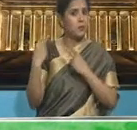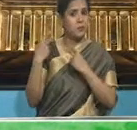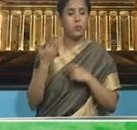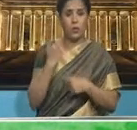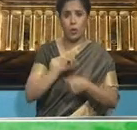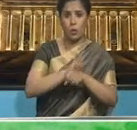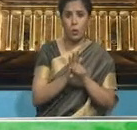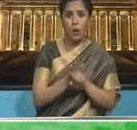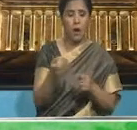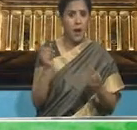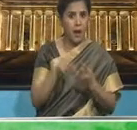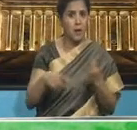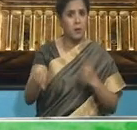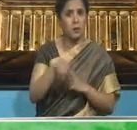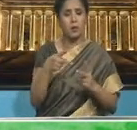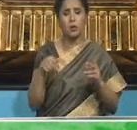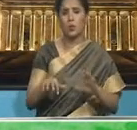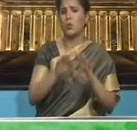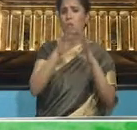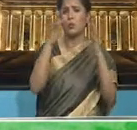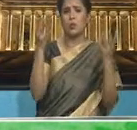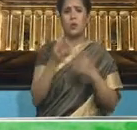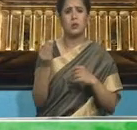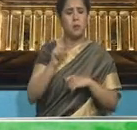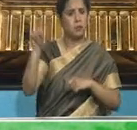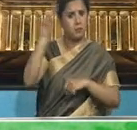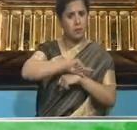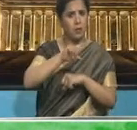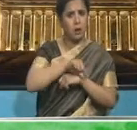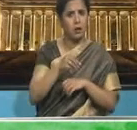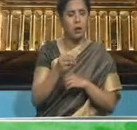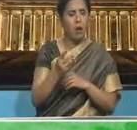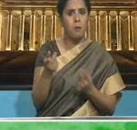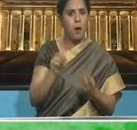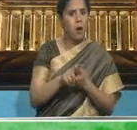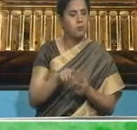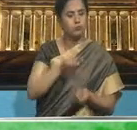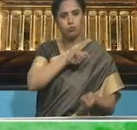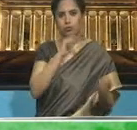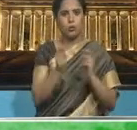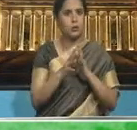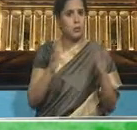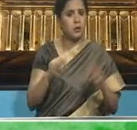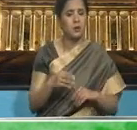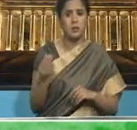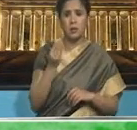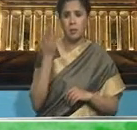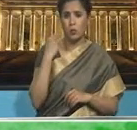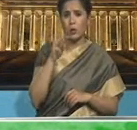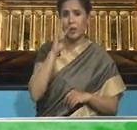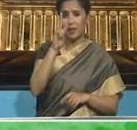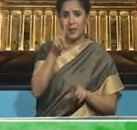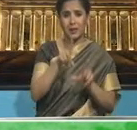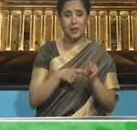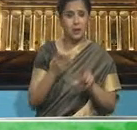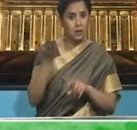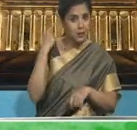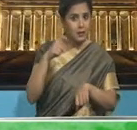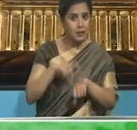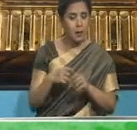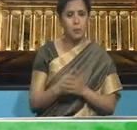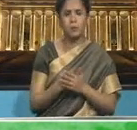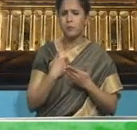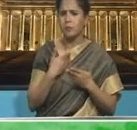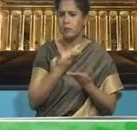के प्रकोप से दुनिया कुछ ही दिनों में बदल गई थी। पिछले 3 वर्ष के दौरान जो